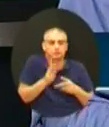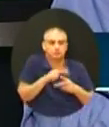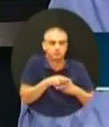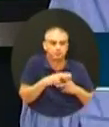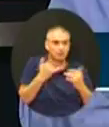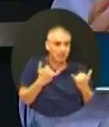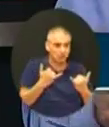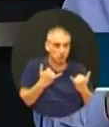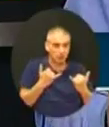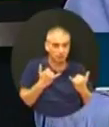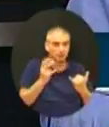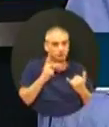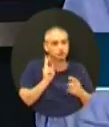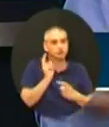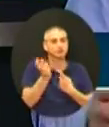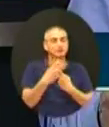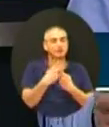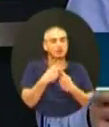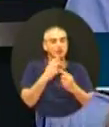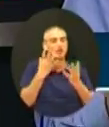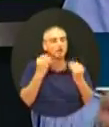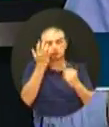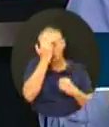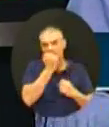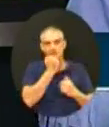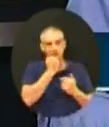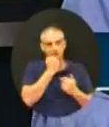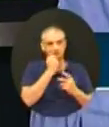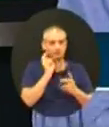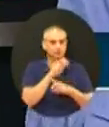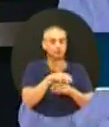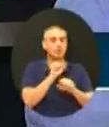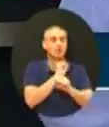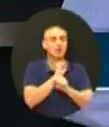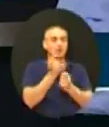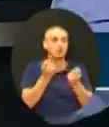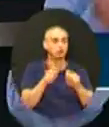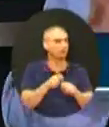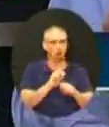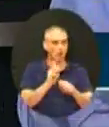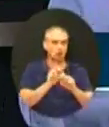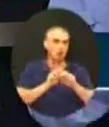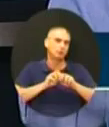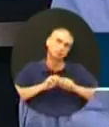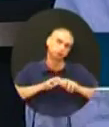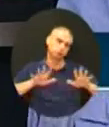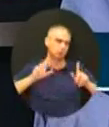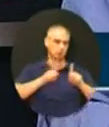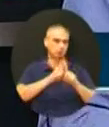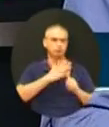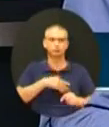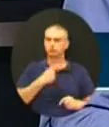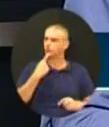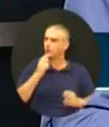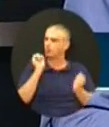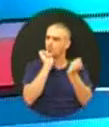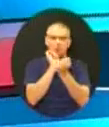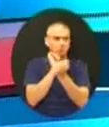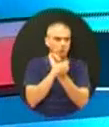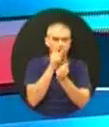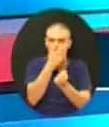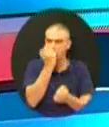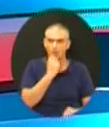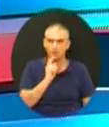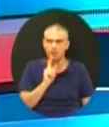היום אפילו יש גם הצטרפות של עשרות חמאסניקים כבדים לשביתה הזו, היא עדיין לא מתפרצת למה שהם רצו. למרות שמרואן ברגותי בכלל לא